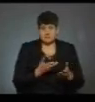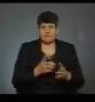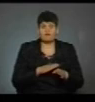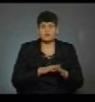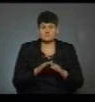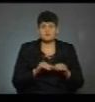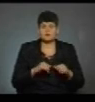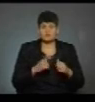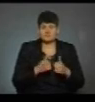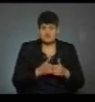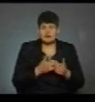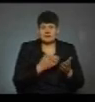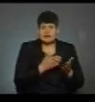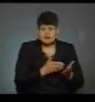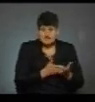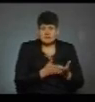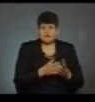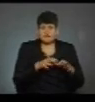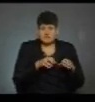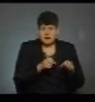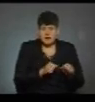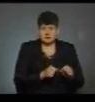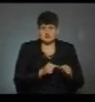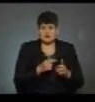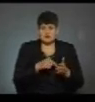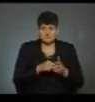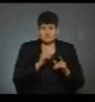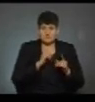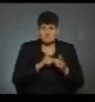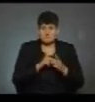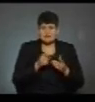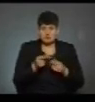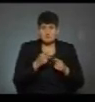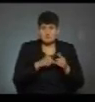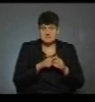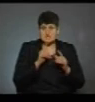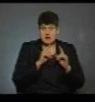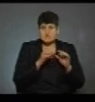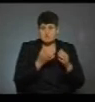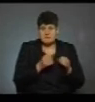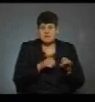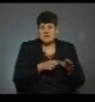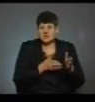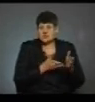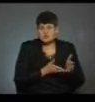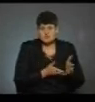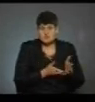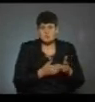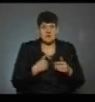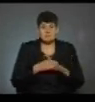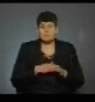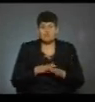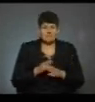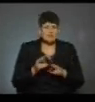є уповноважений представник власника, уповноважений Тернопільською міською радою приймати відповідні рішення. І ми абсолютно